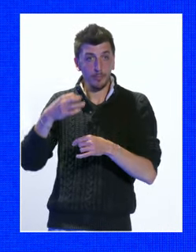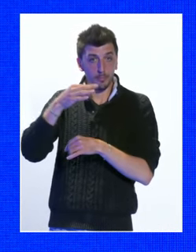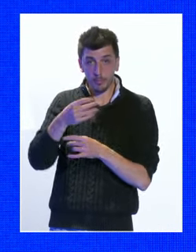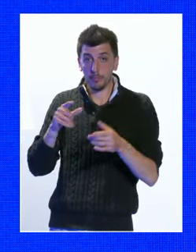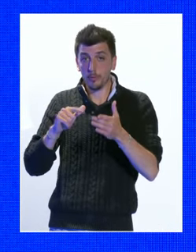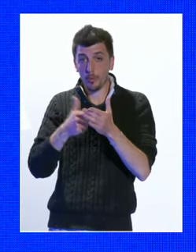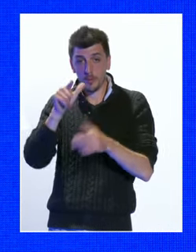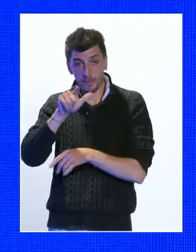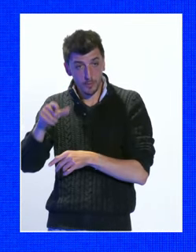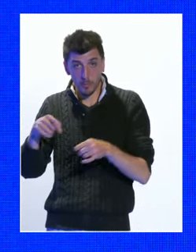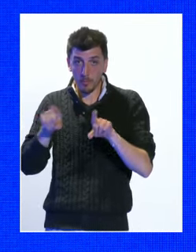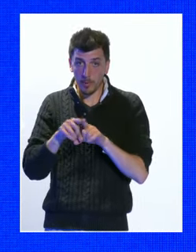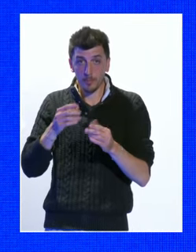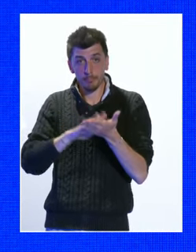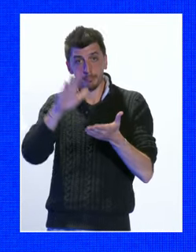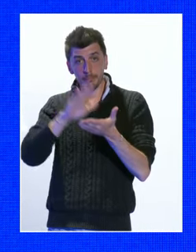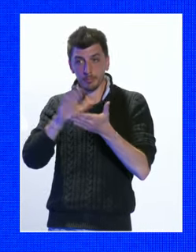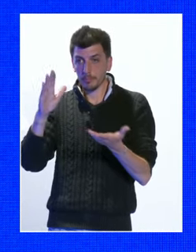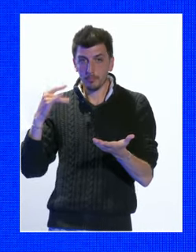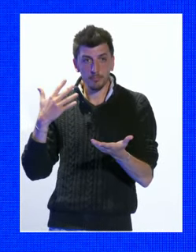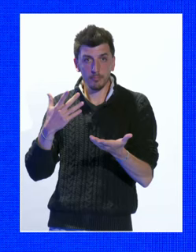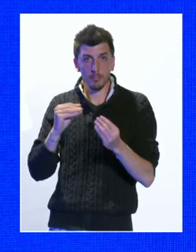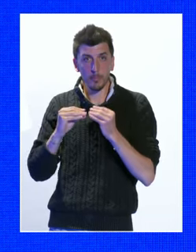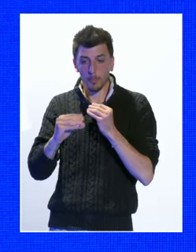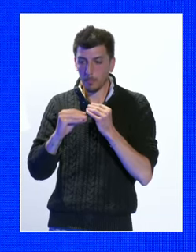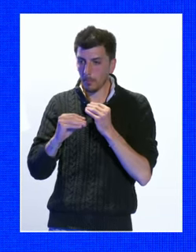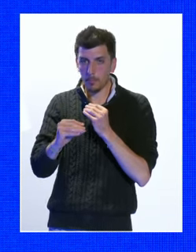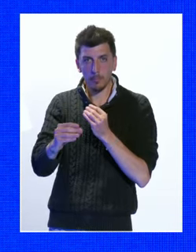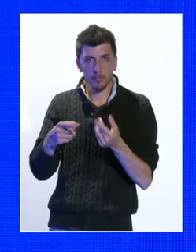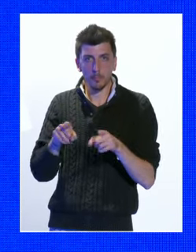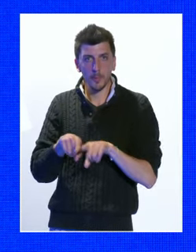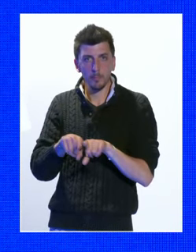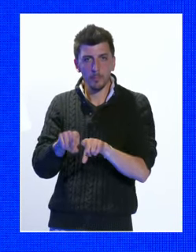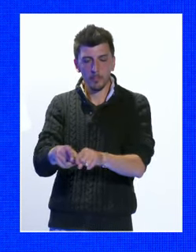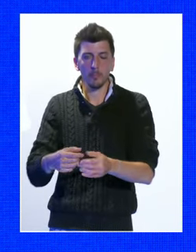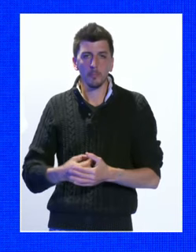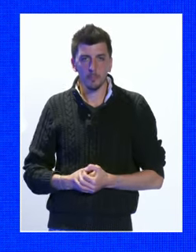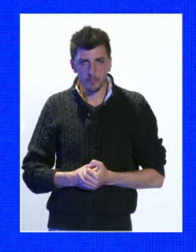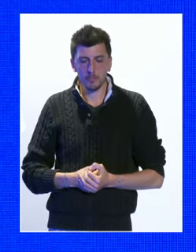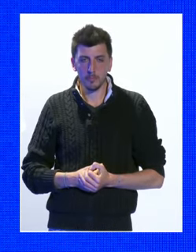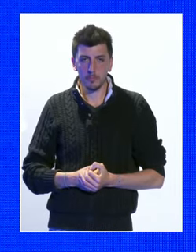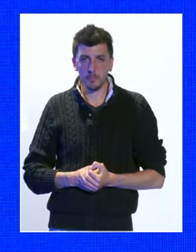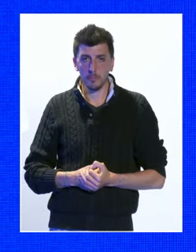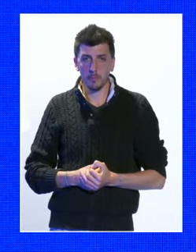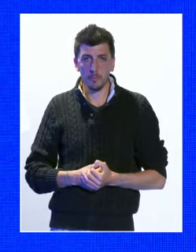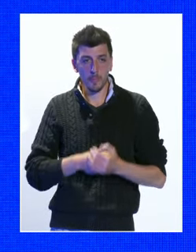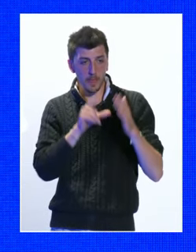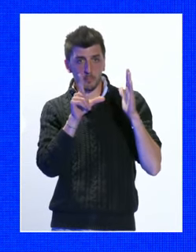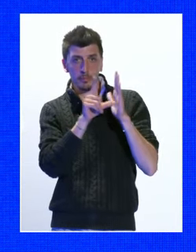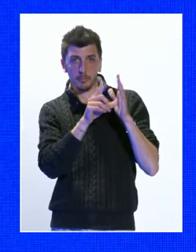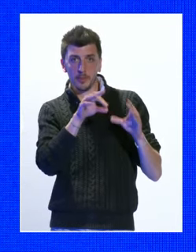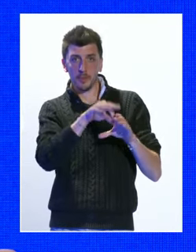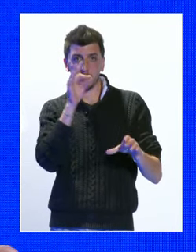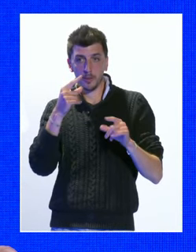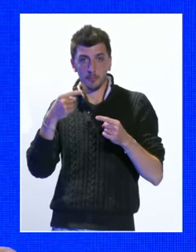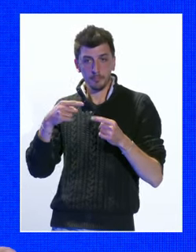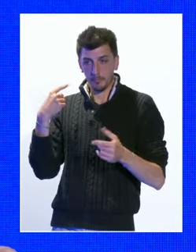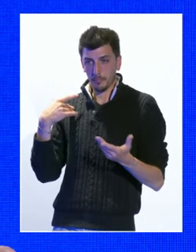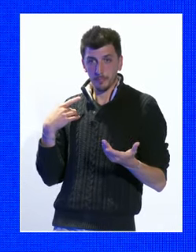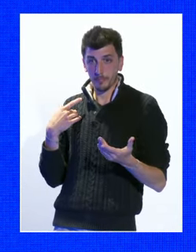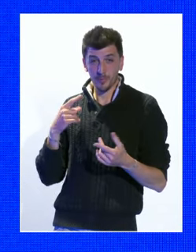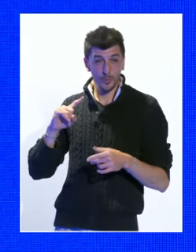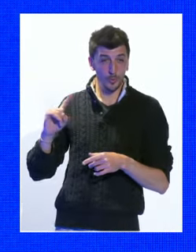2022 et nous en sommes toujours là. Lors des dernières élections législatives, tous les courants